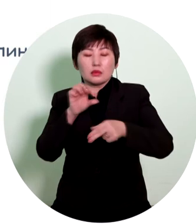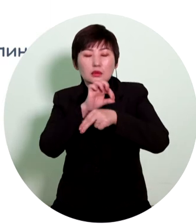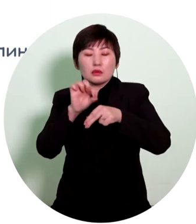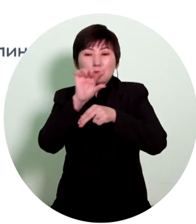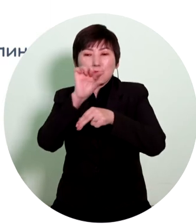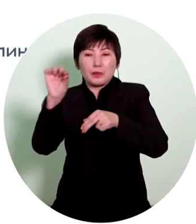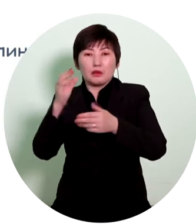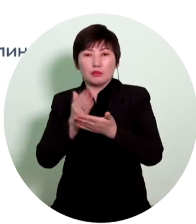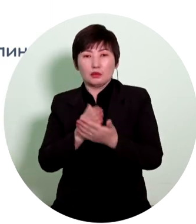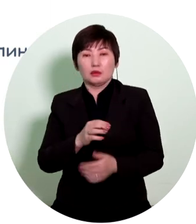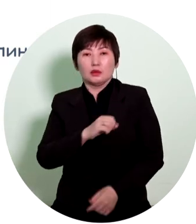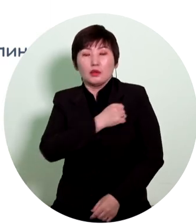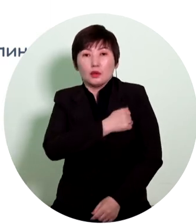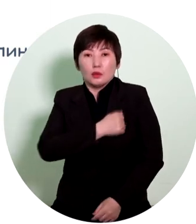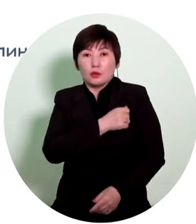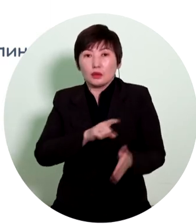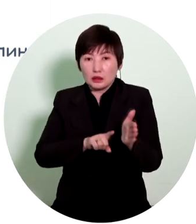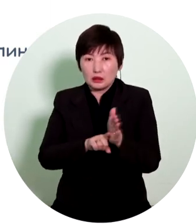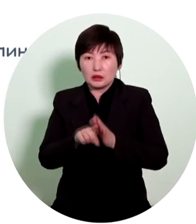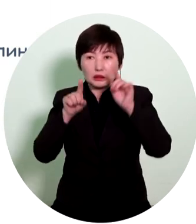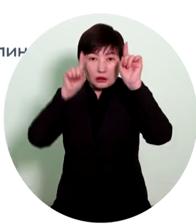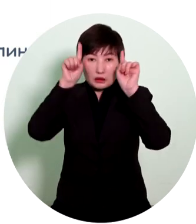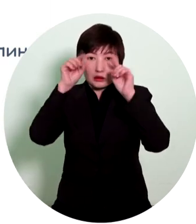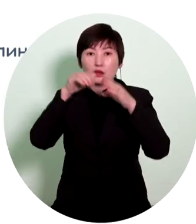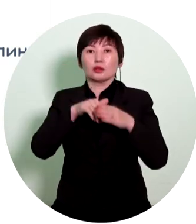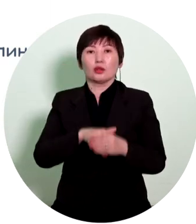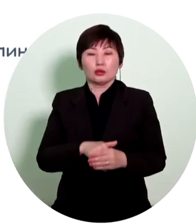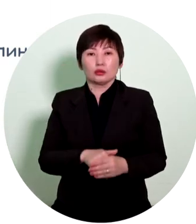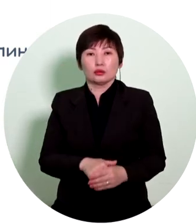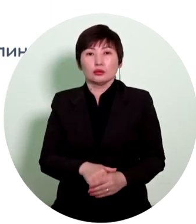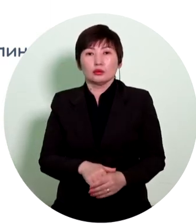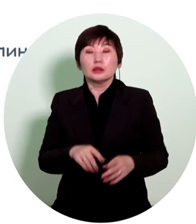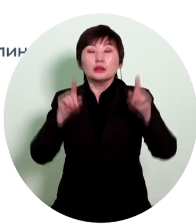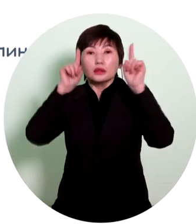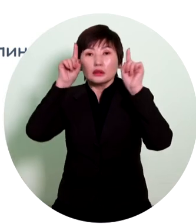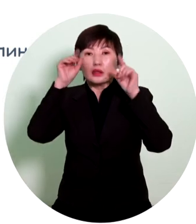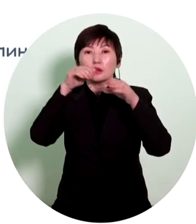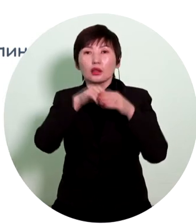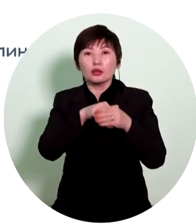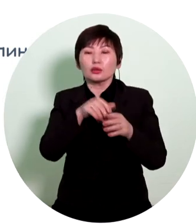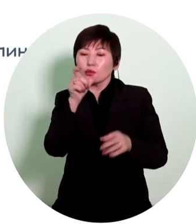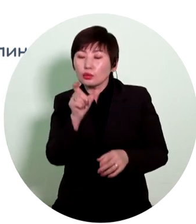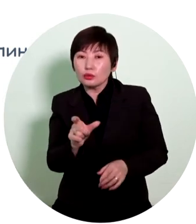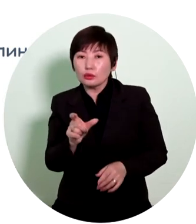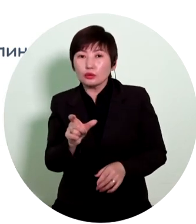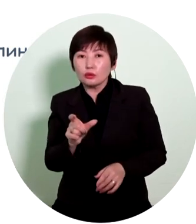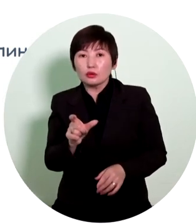мөн уурлангууд хүнд стресст ордог. Стресст орсноор тухайн